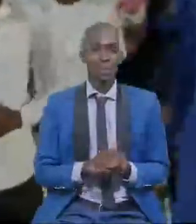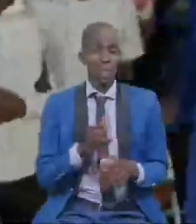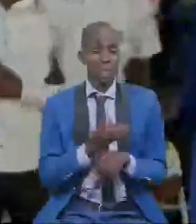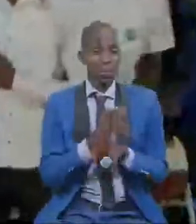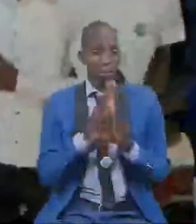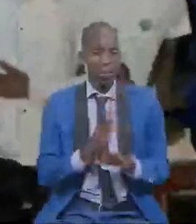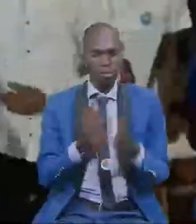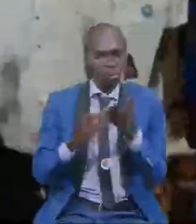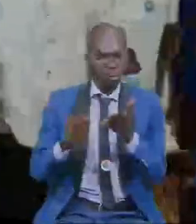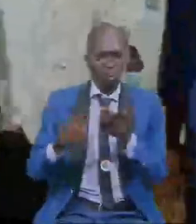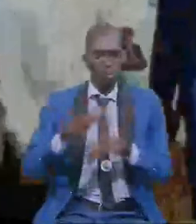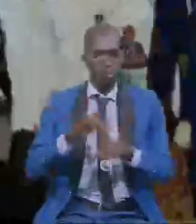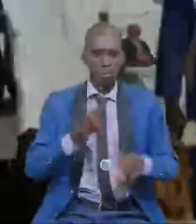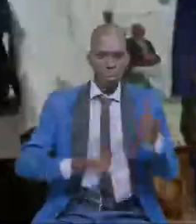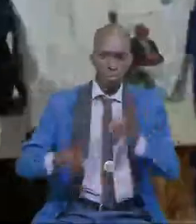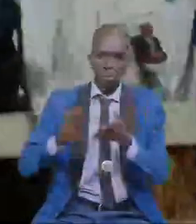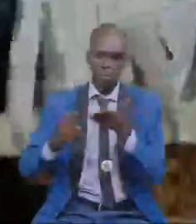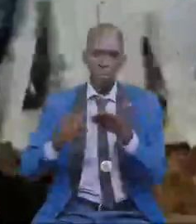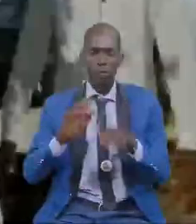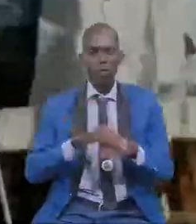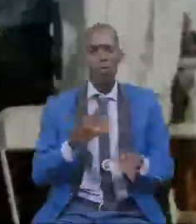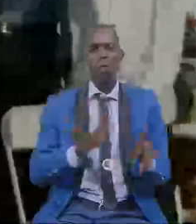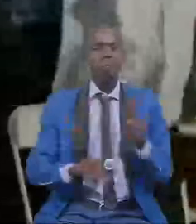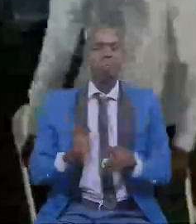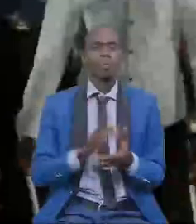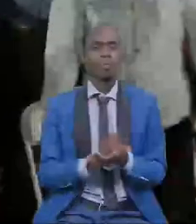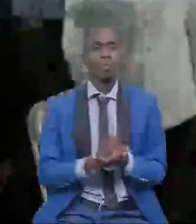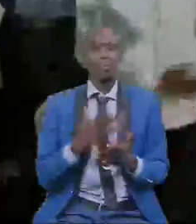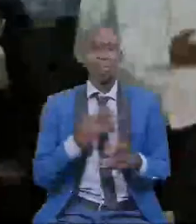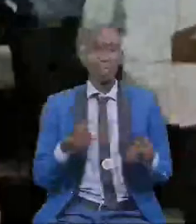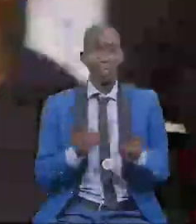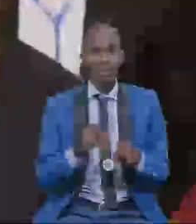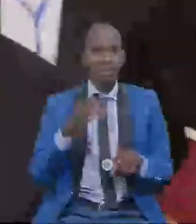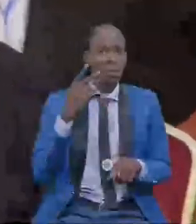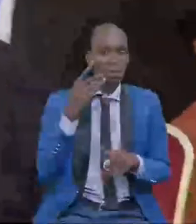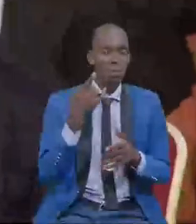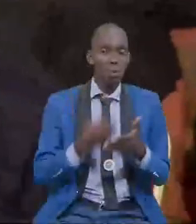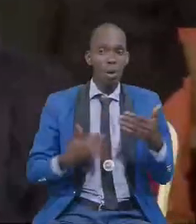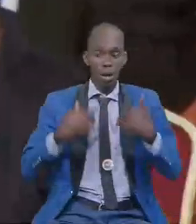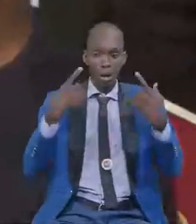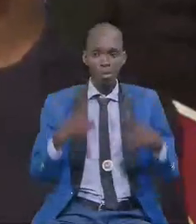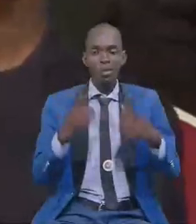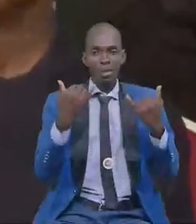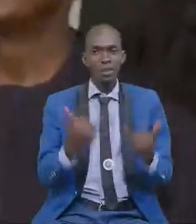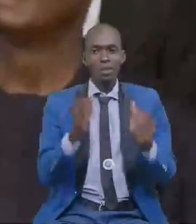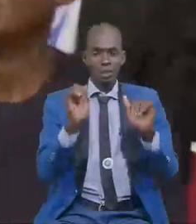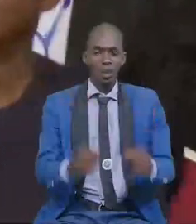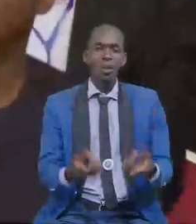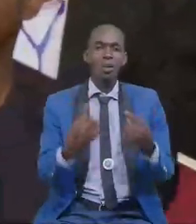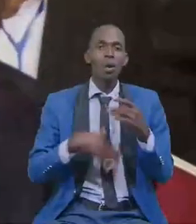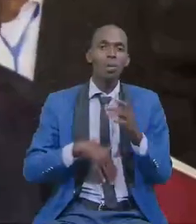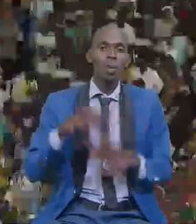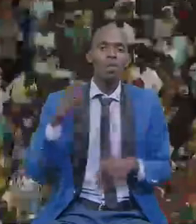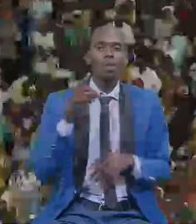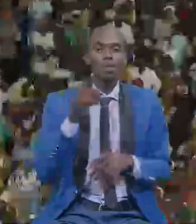Conseillez, vérifiez avec eux, aidez-les à s'examiner et quand vous voyez ce qui s'est passé, vous pouvez sortir.